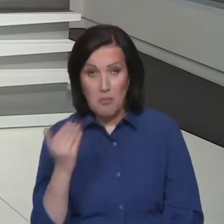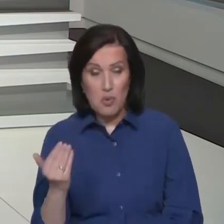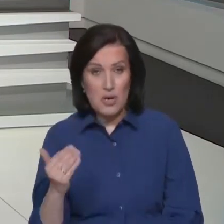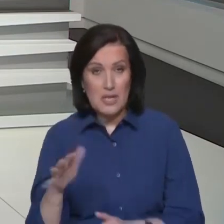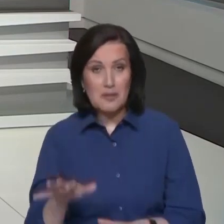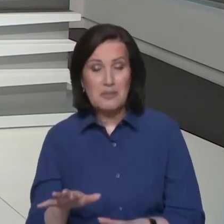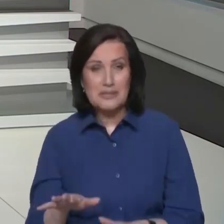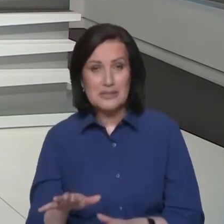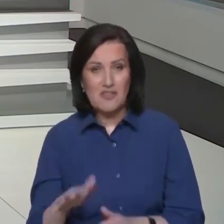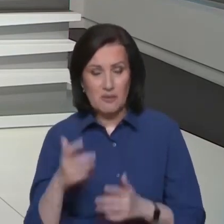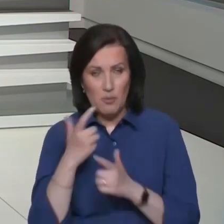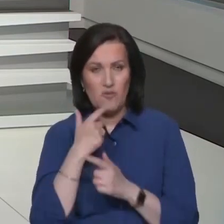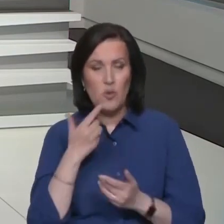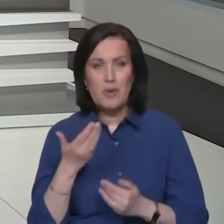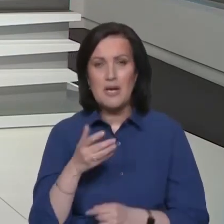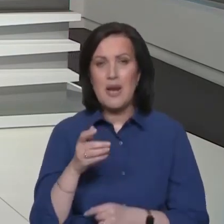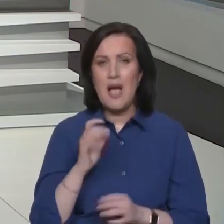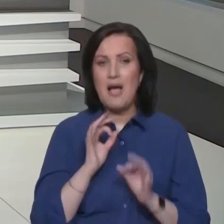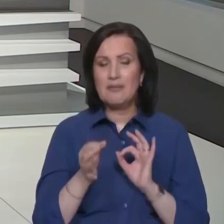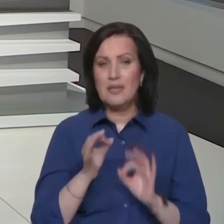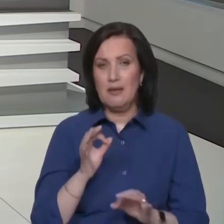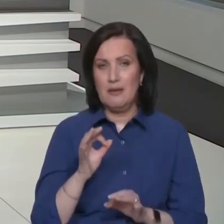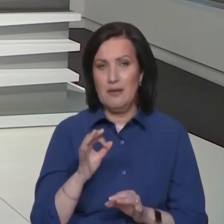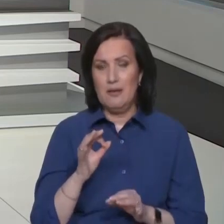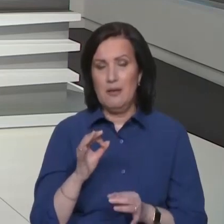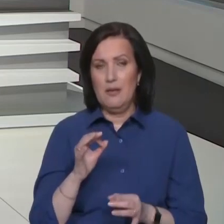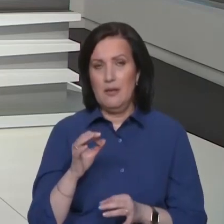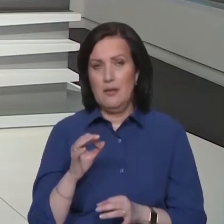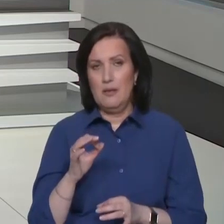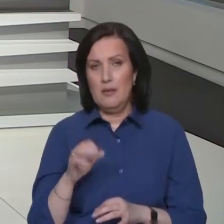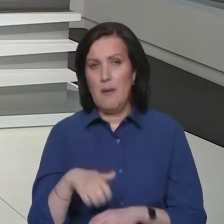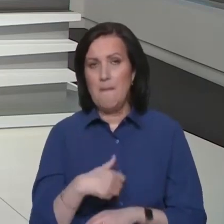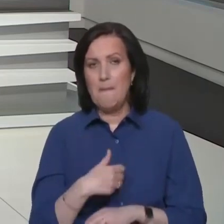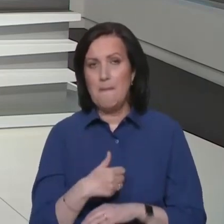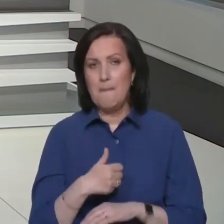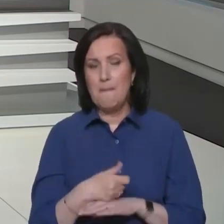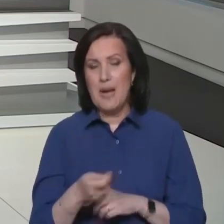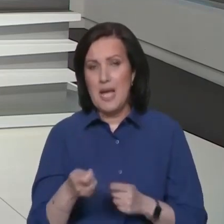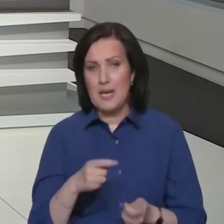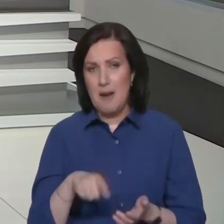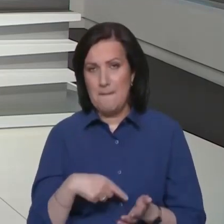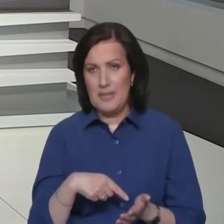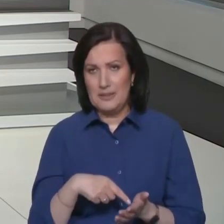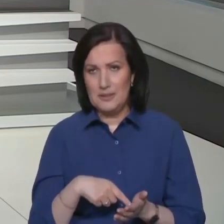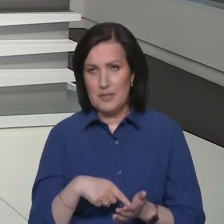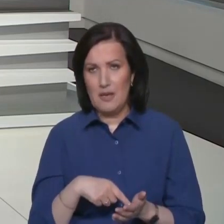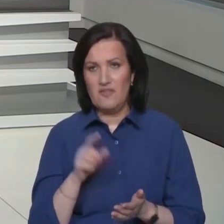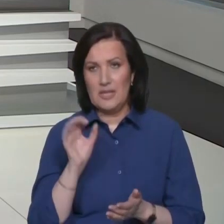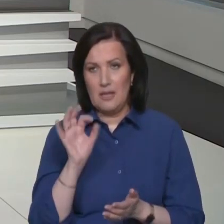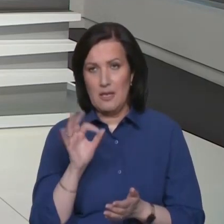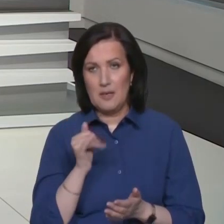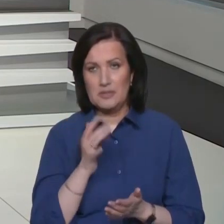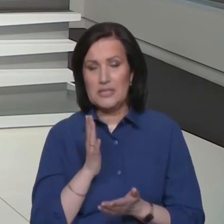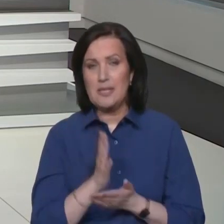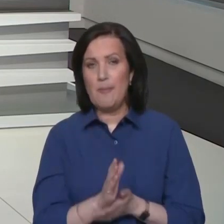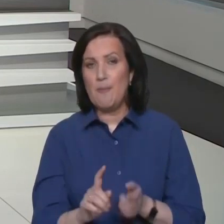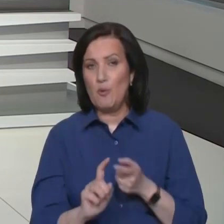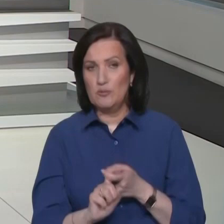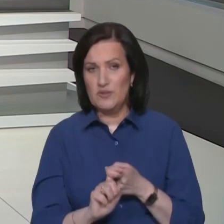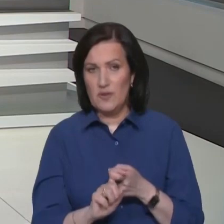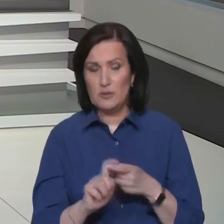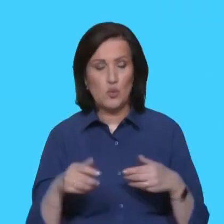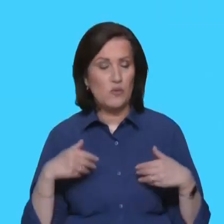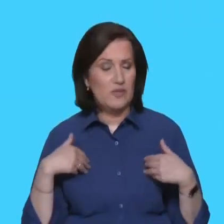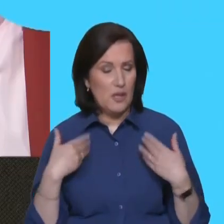повідомив напередодні радник мера міста Петро Андрющенко в Телеграм. Ну і зараз він на прямому зв'язку з нами. Пане Петре, вітаю